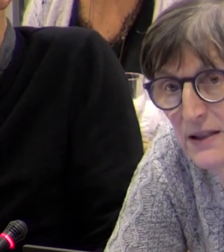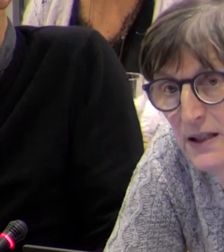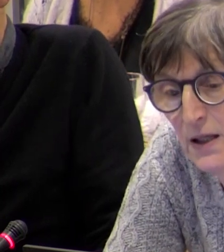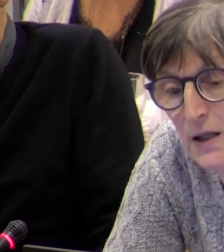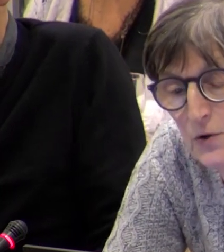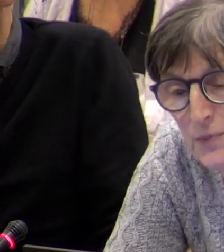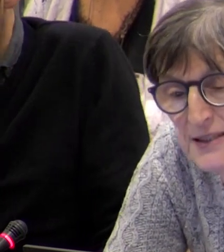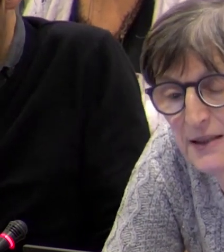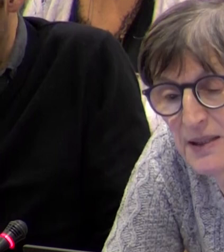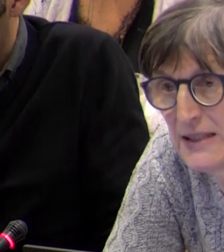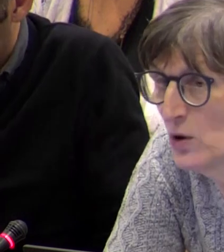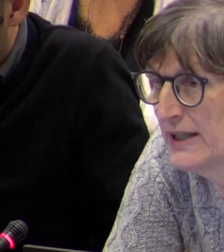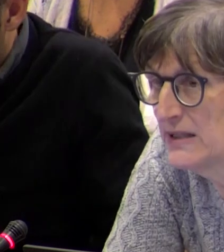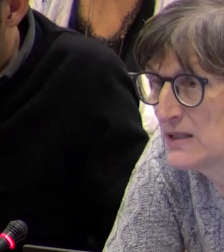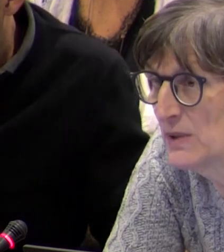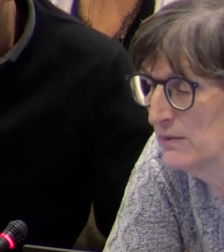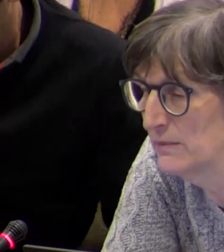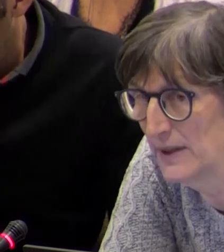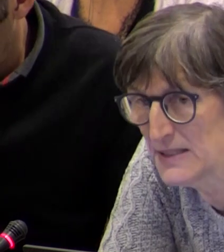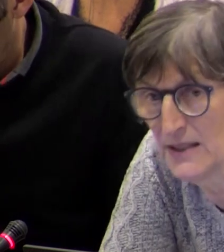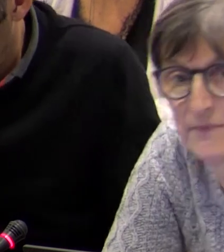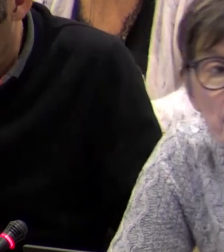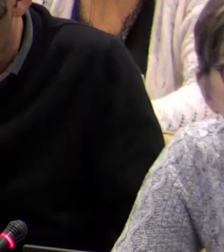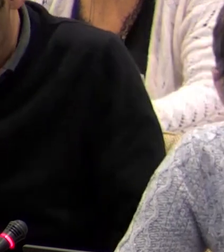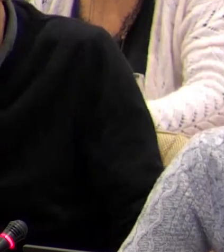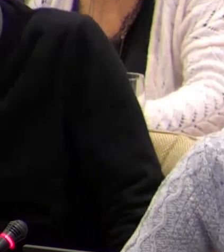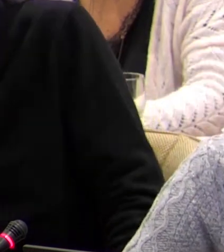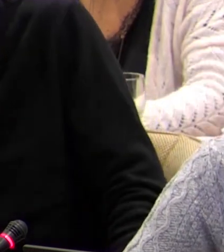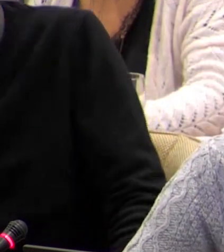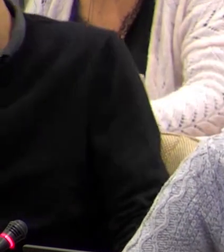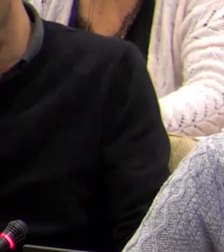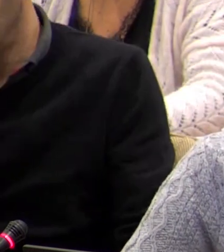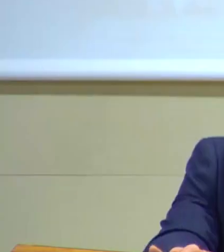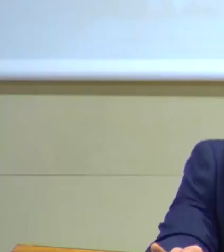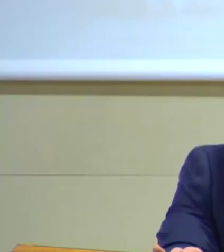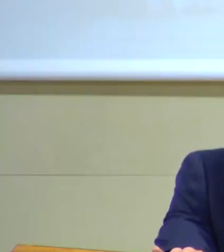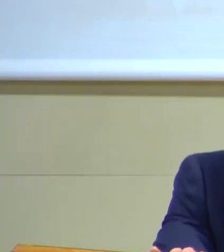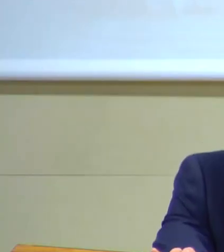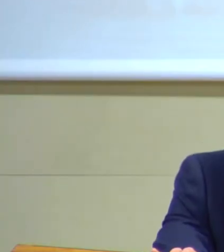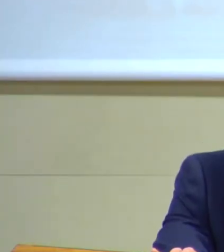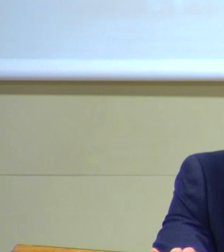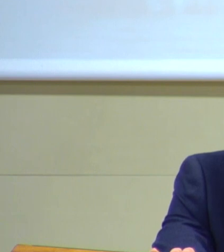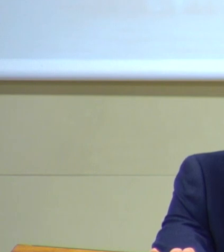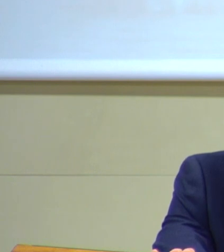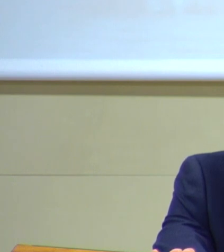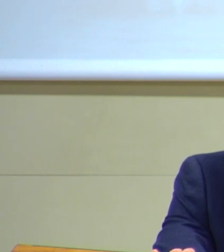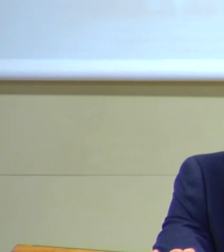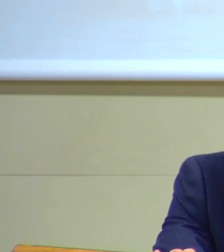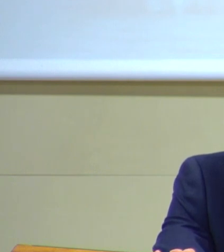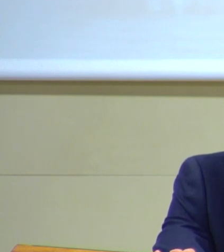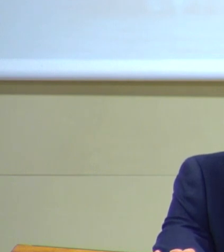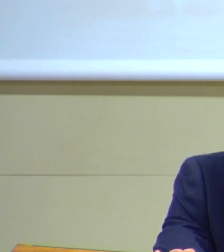l'intérêt de passer par cet organisme merci oui voulait dire avant que